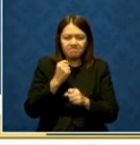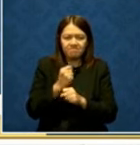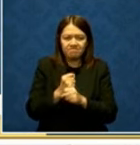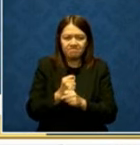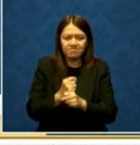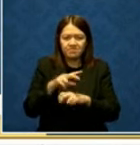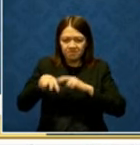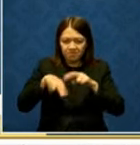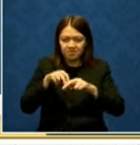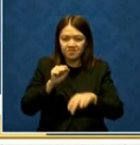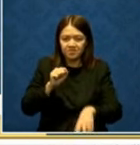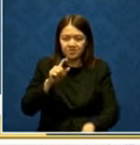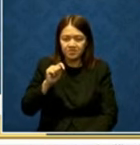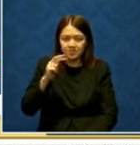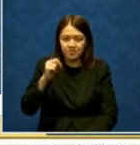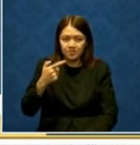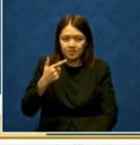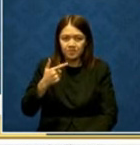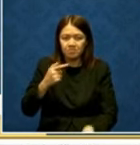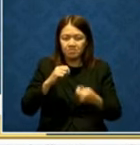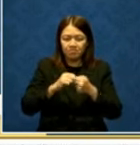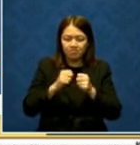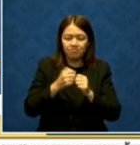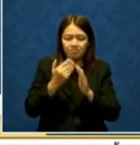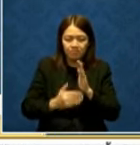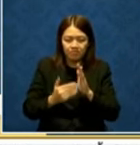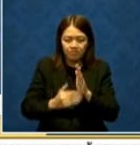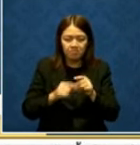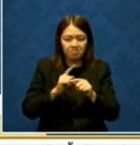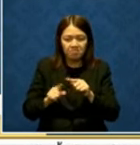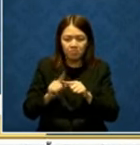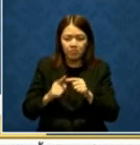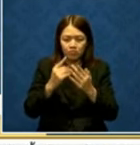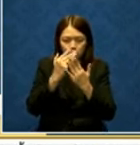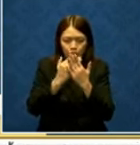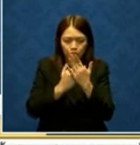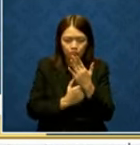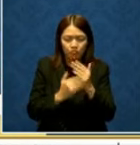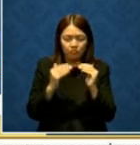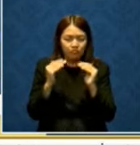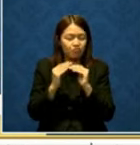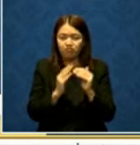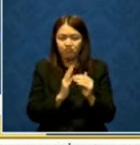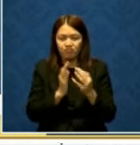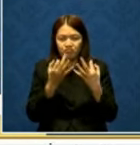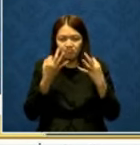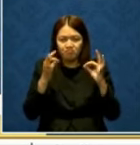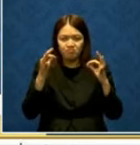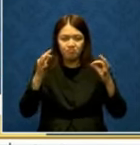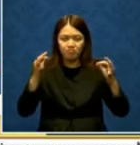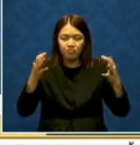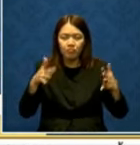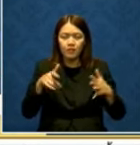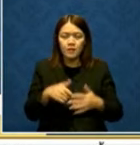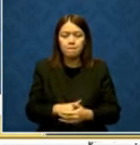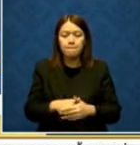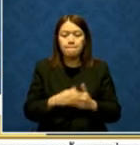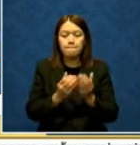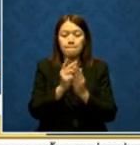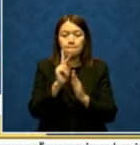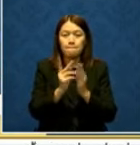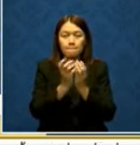ของผู้ตรวจการแผ่นดินท่านได้เขียนปัญหาอุปสรรคเอาไว้โดยเฉพาะเรื่องของการละเมิดสิทธิเสรีภาพที่รัฐธรรมนูญคุ้มครองเอาไว้นะครับ